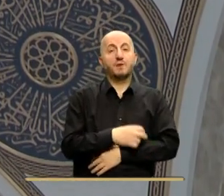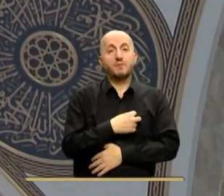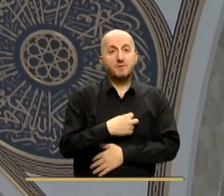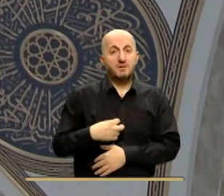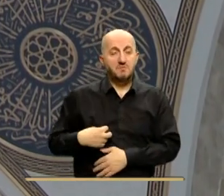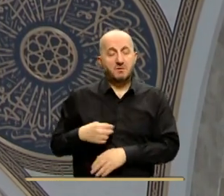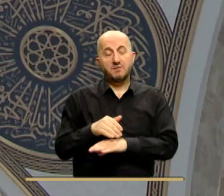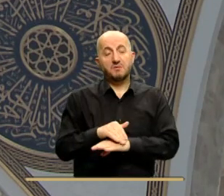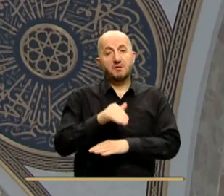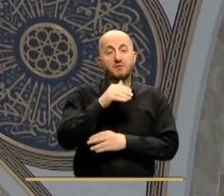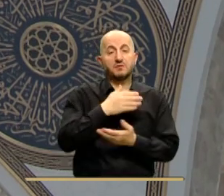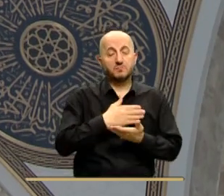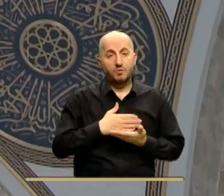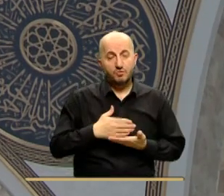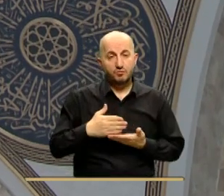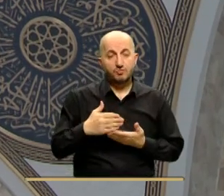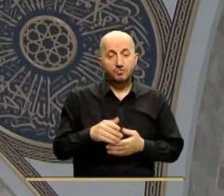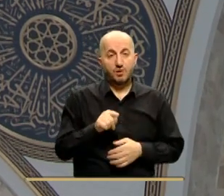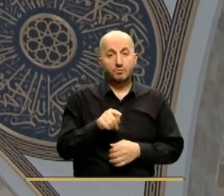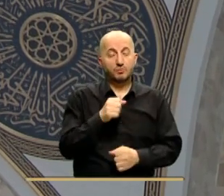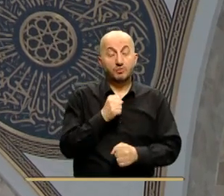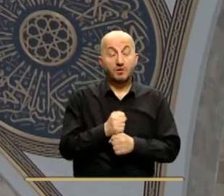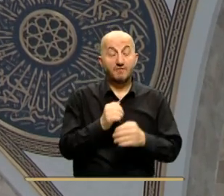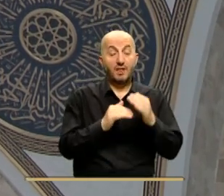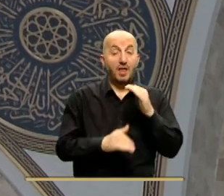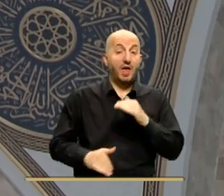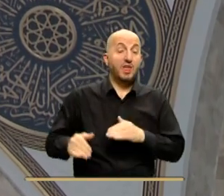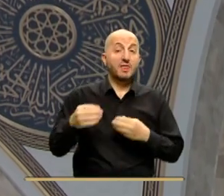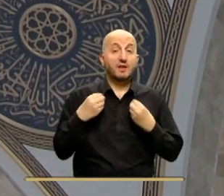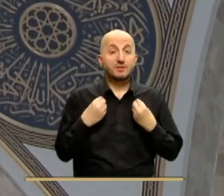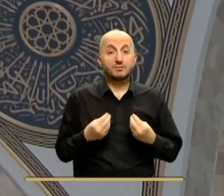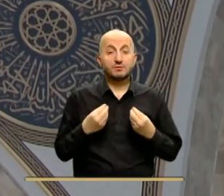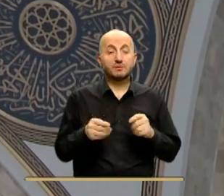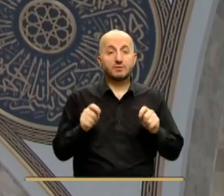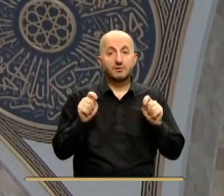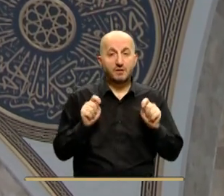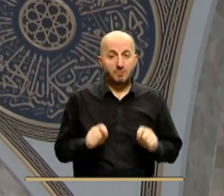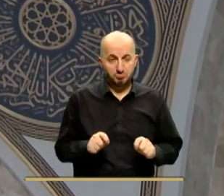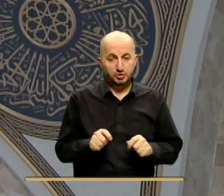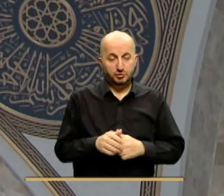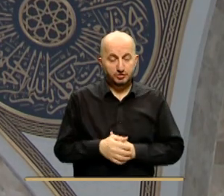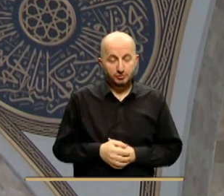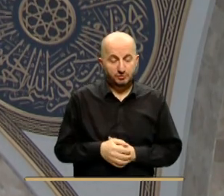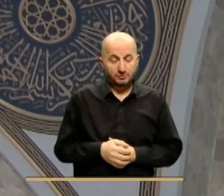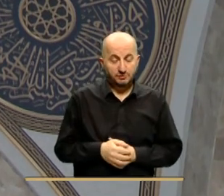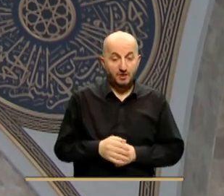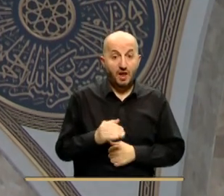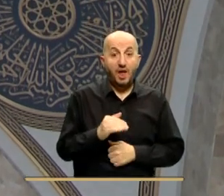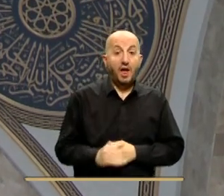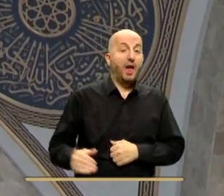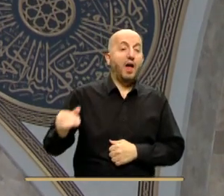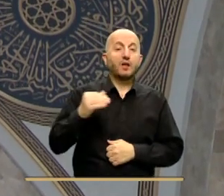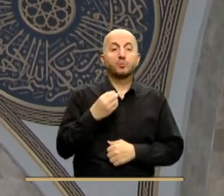peygamberlik hayatı boyunca bu görevi en iyi şekilde ifa etmiş, en